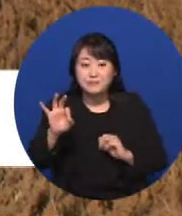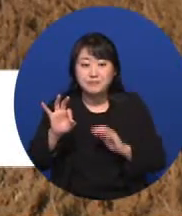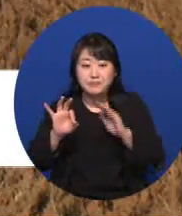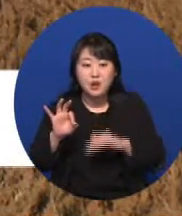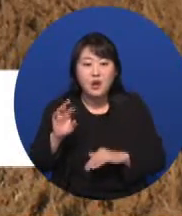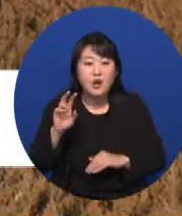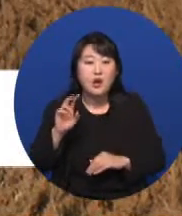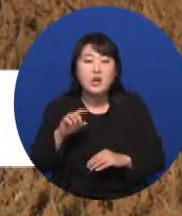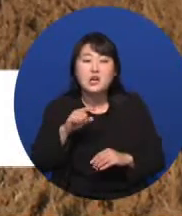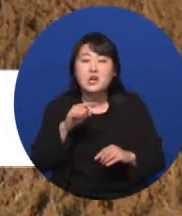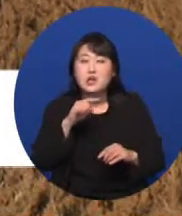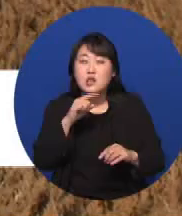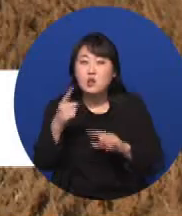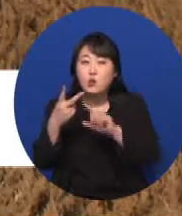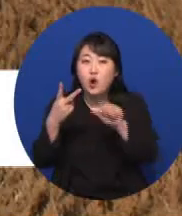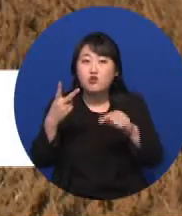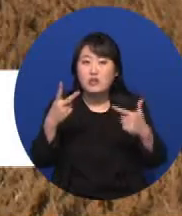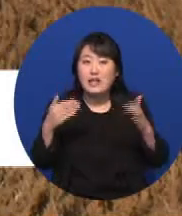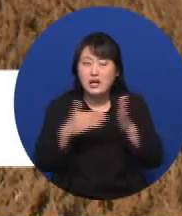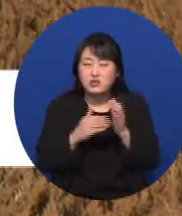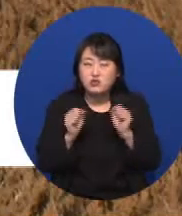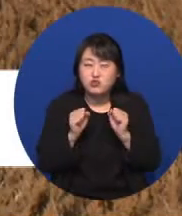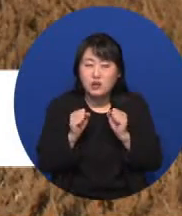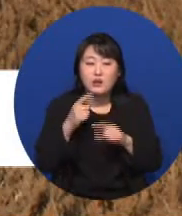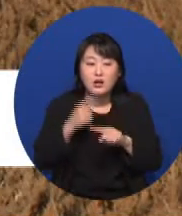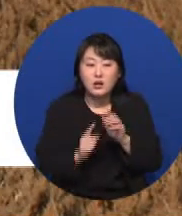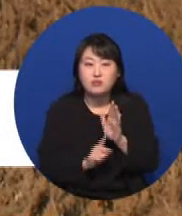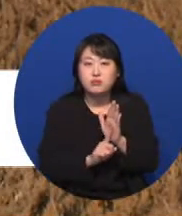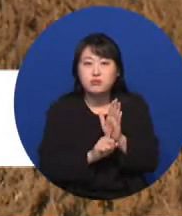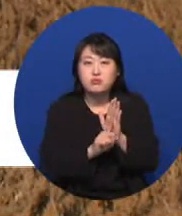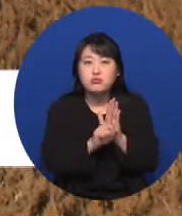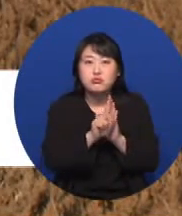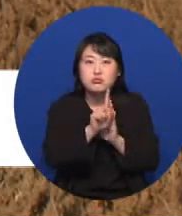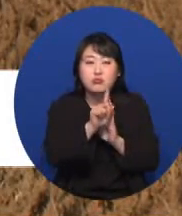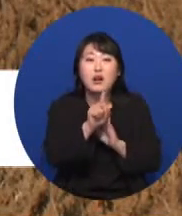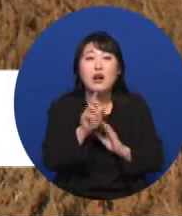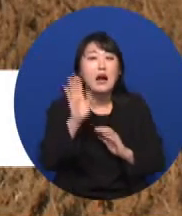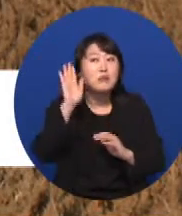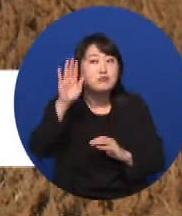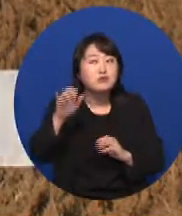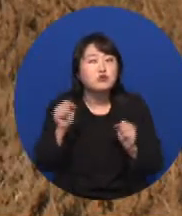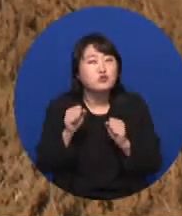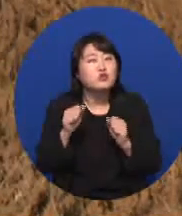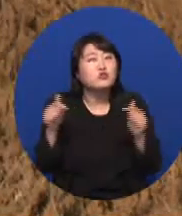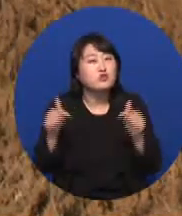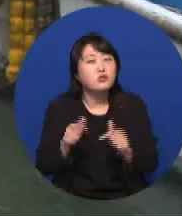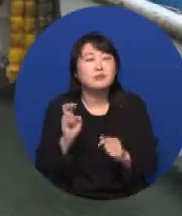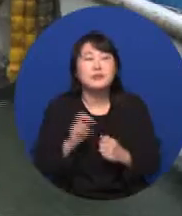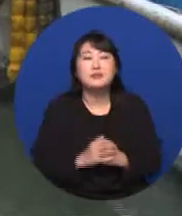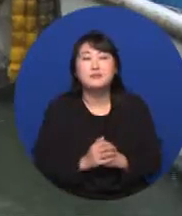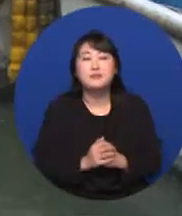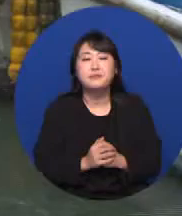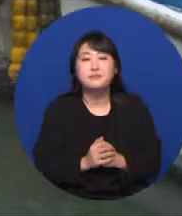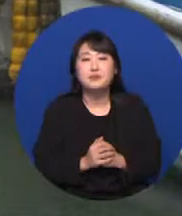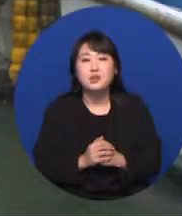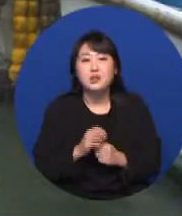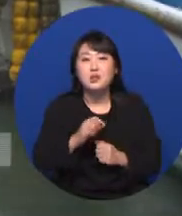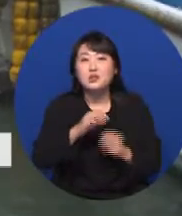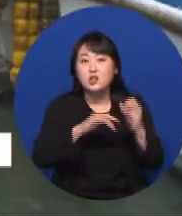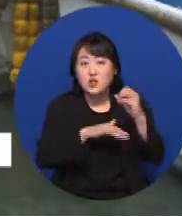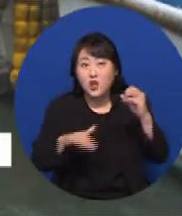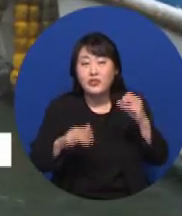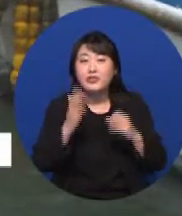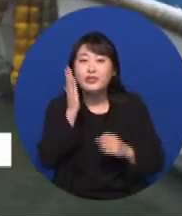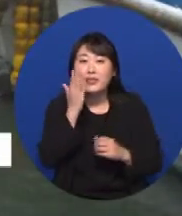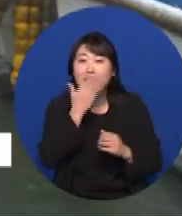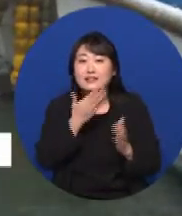원래의 최대 부터 차차 평년 기온 수저를 올라가면서 당분간 큰 추위는 없겠습니다 서 청과 당진 등